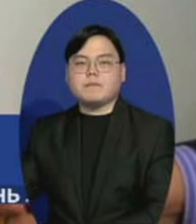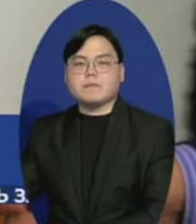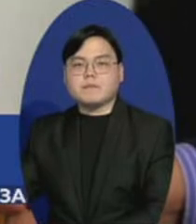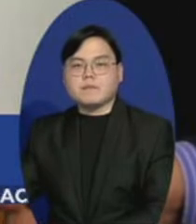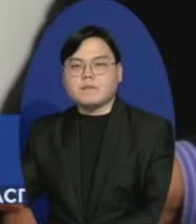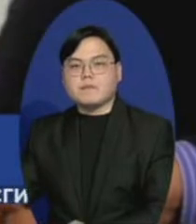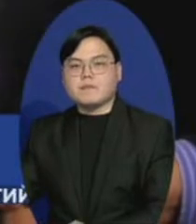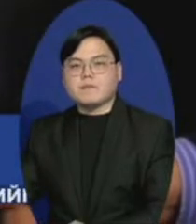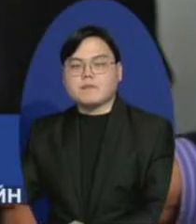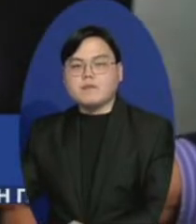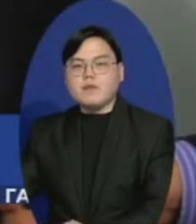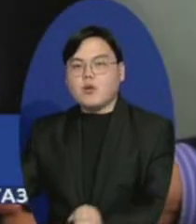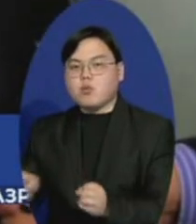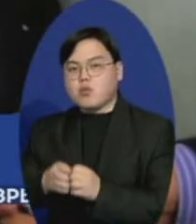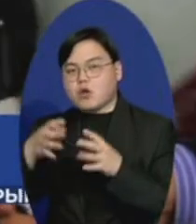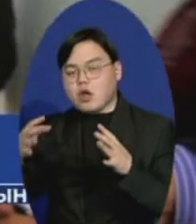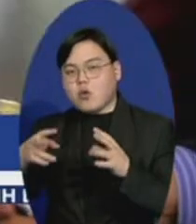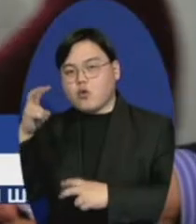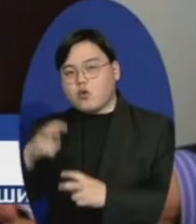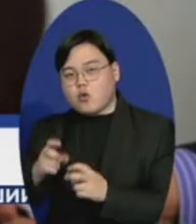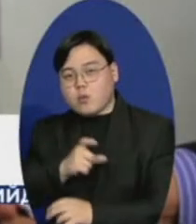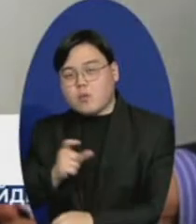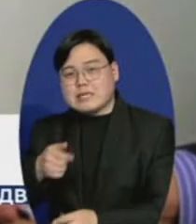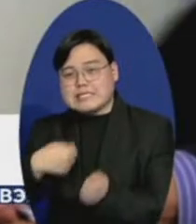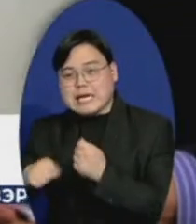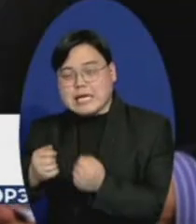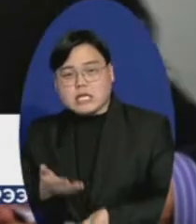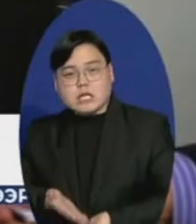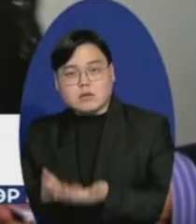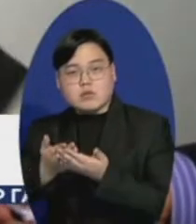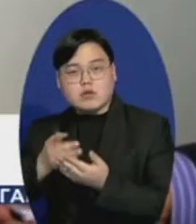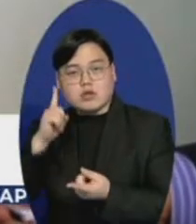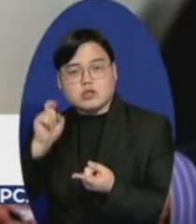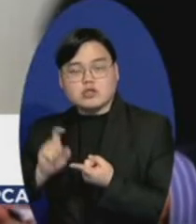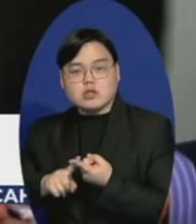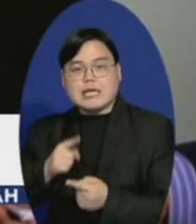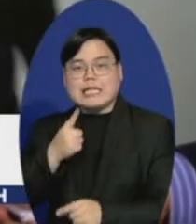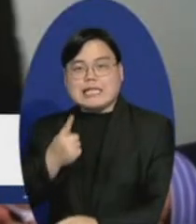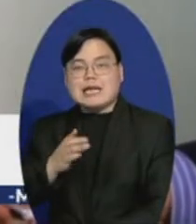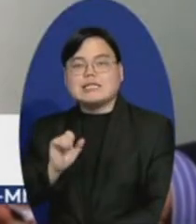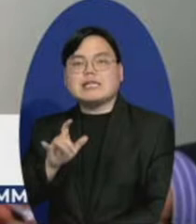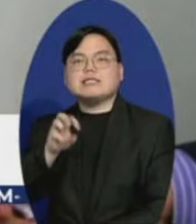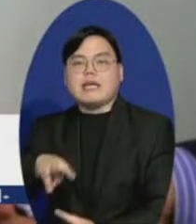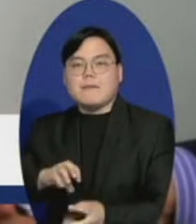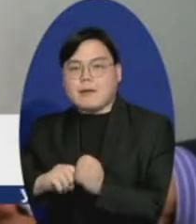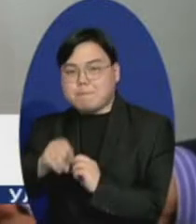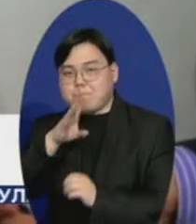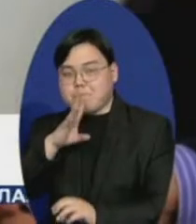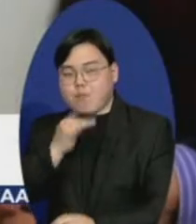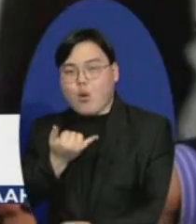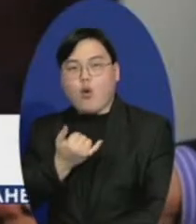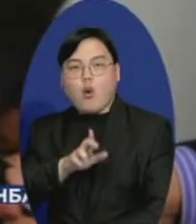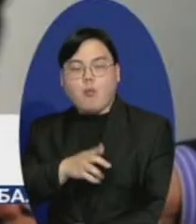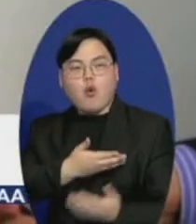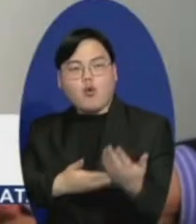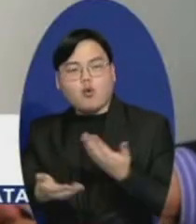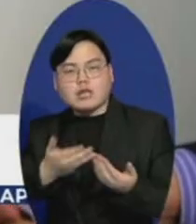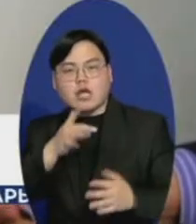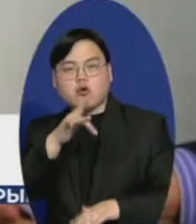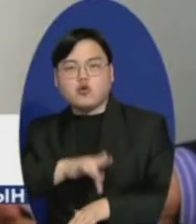бүтээгдэхүүн үйлдвэрлэгч нарынхаа борлуулалтыг дэмжих зорилгоор одоо борлуулалтын нэгдсэн системийг бий болгож байна. Улаанбаатар хоттойх одоо бодлооны